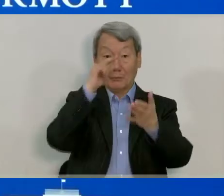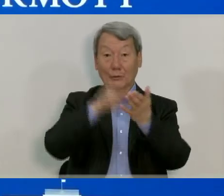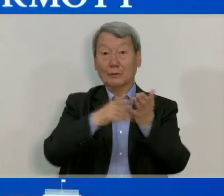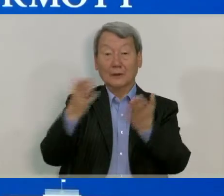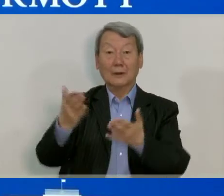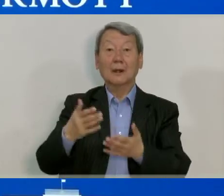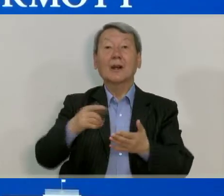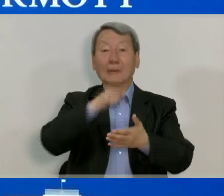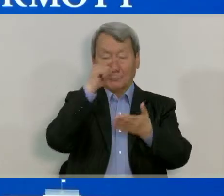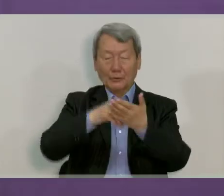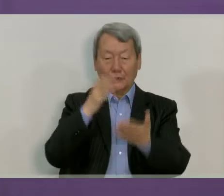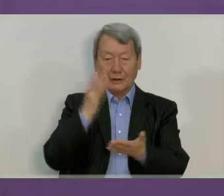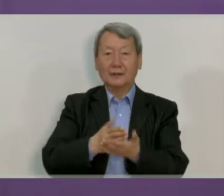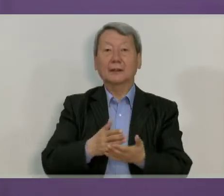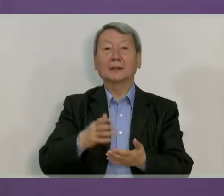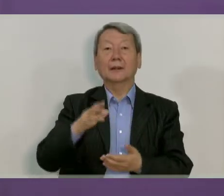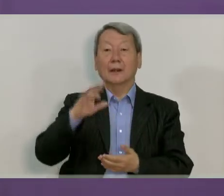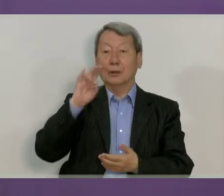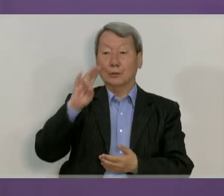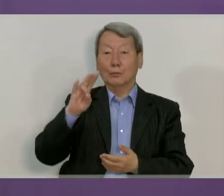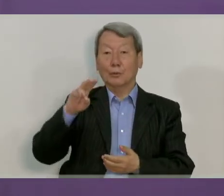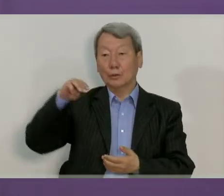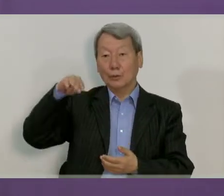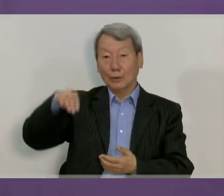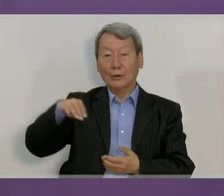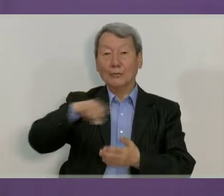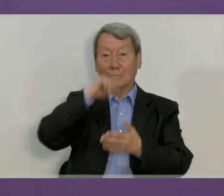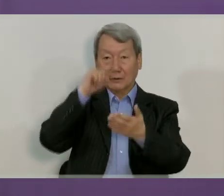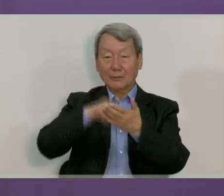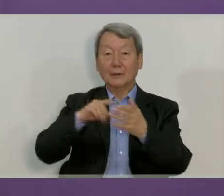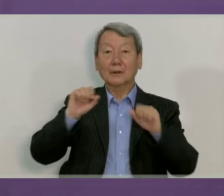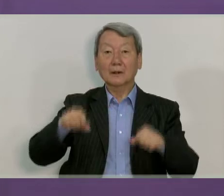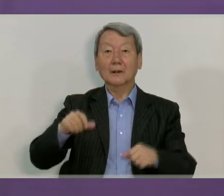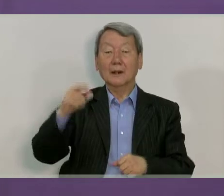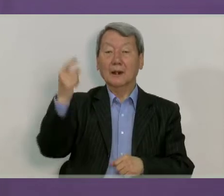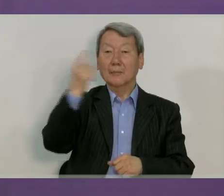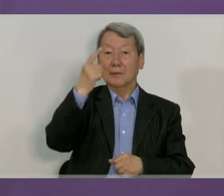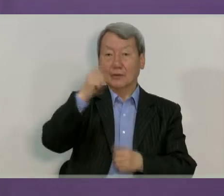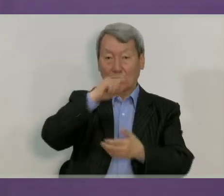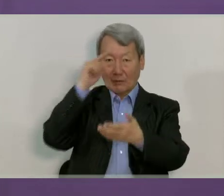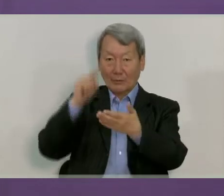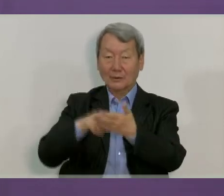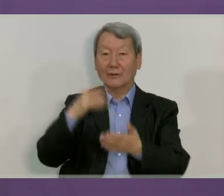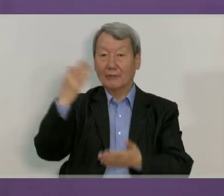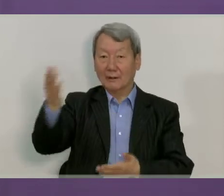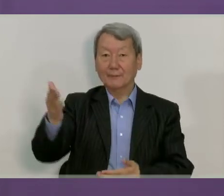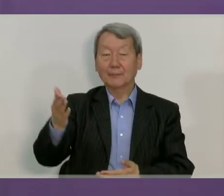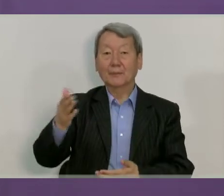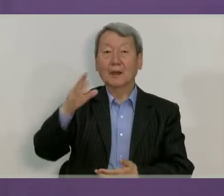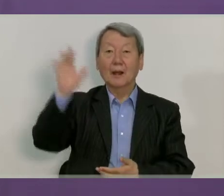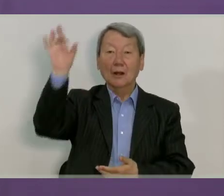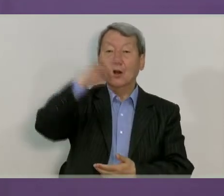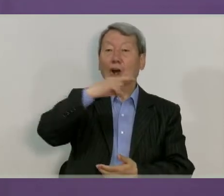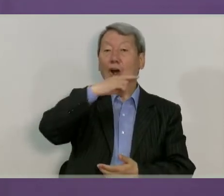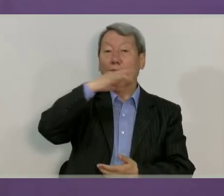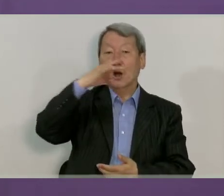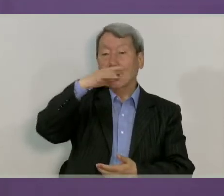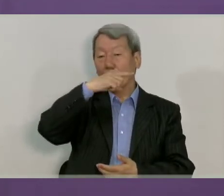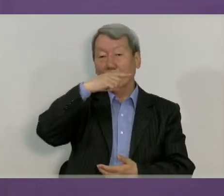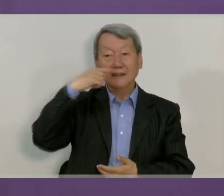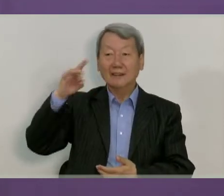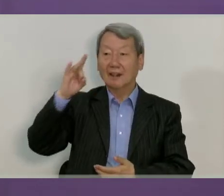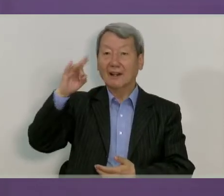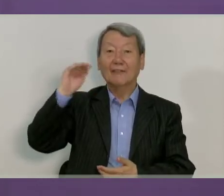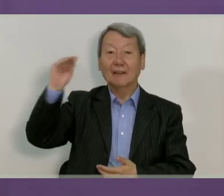Рахмат. Эми Нурбол Төлешович, суроолорго өтсөк. Биринчи суроо Россия Федерациясынын Солилеск